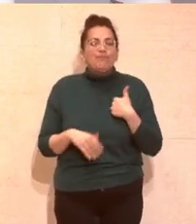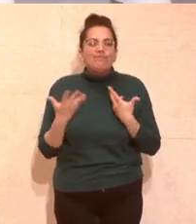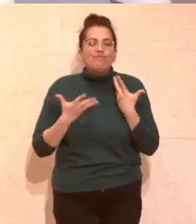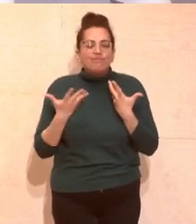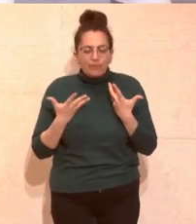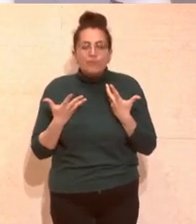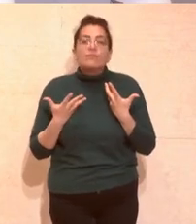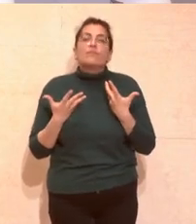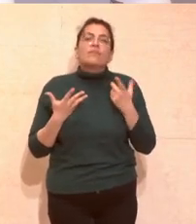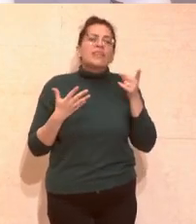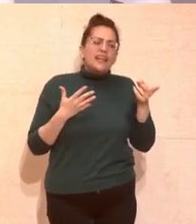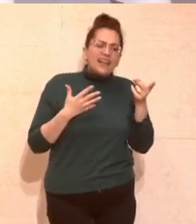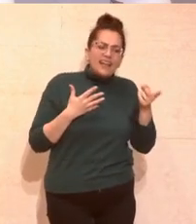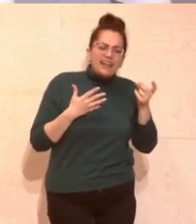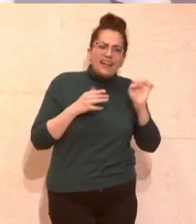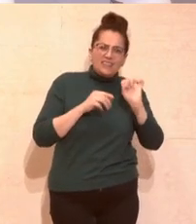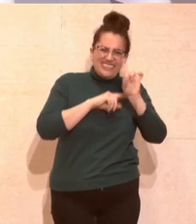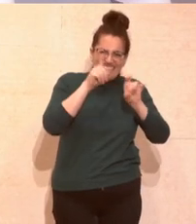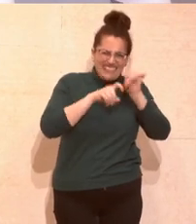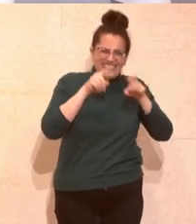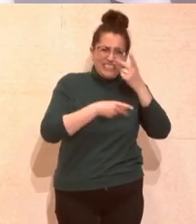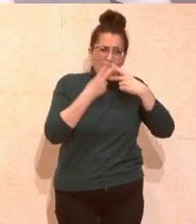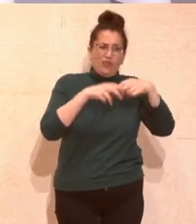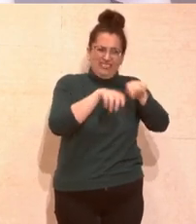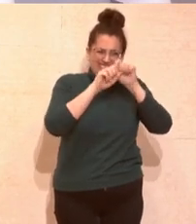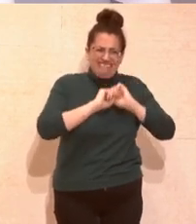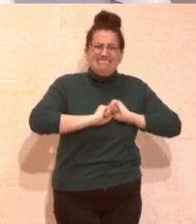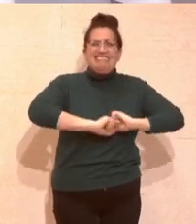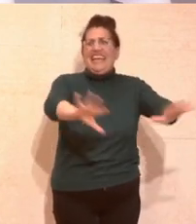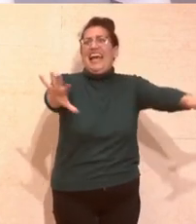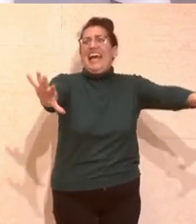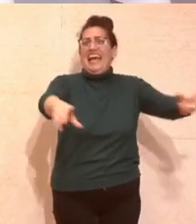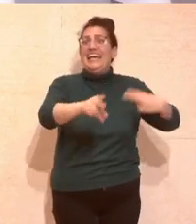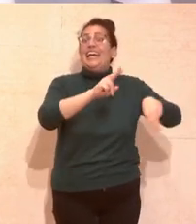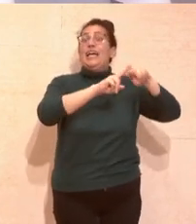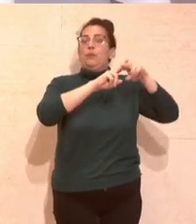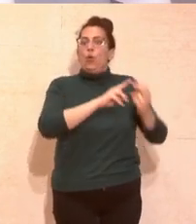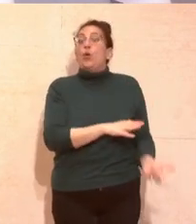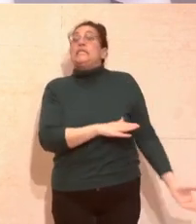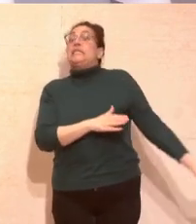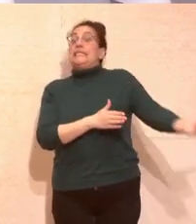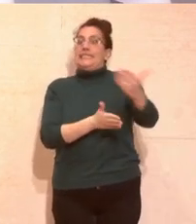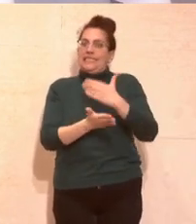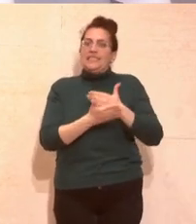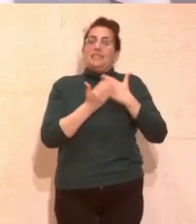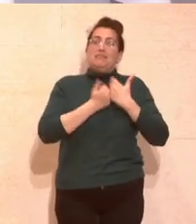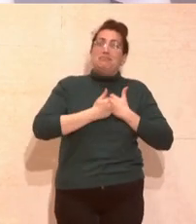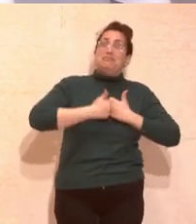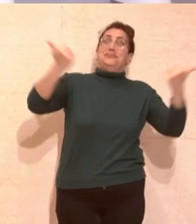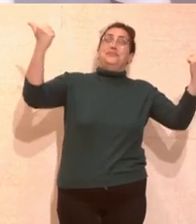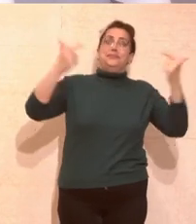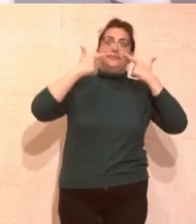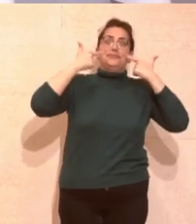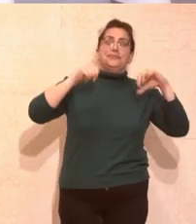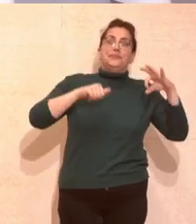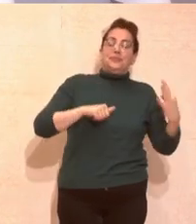là, c'est une étude basée sur un questionnaire, du coup, des très grosses populations, où on voit sortir cette différence, mais je pense que c'est quelque chose qui doit être recherché. Pourquoi